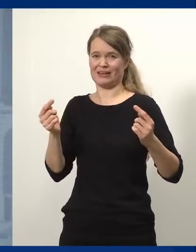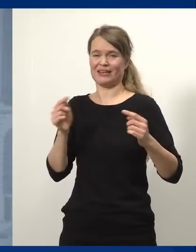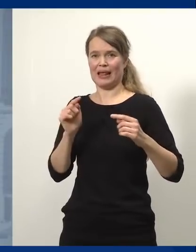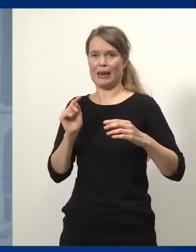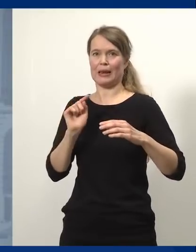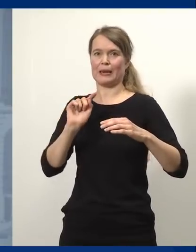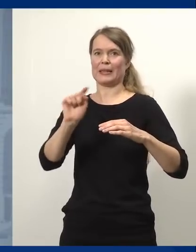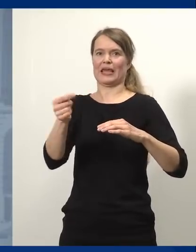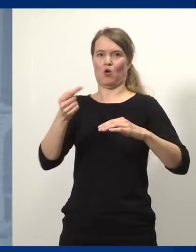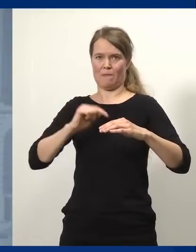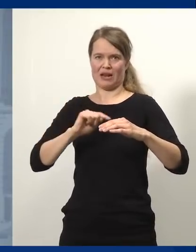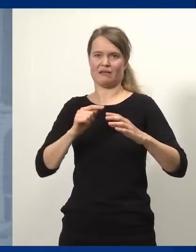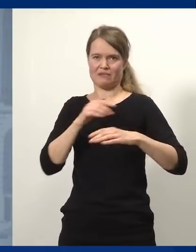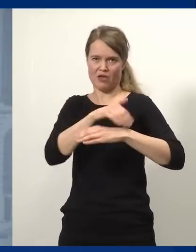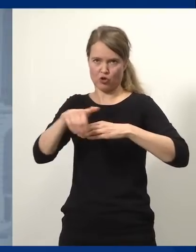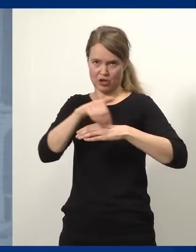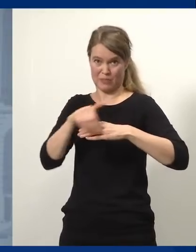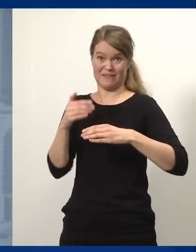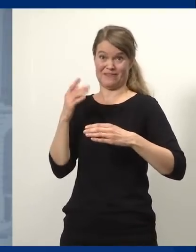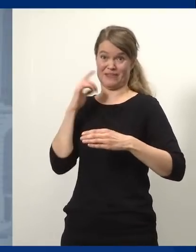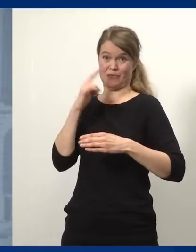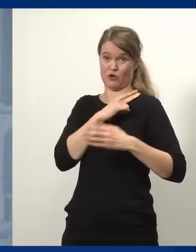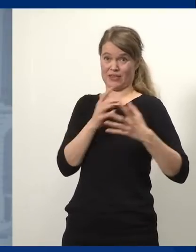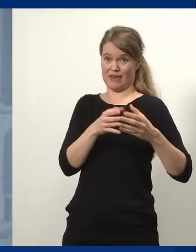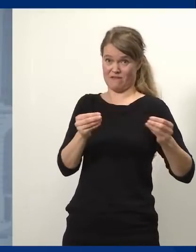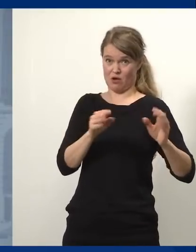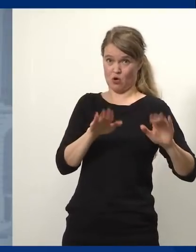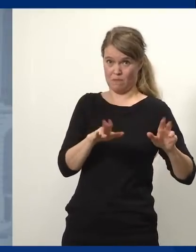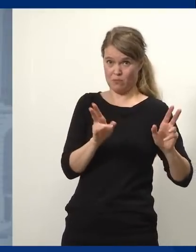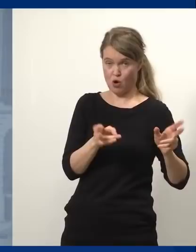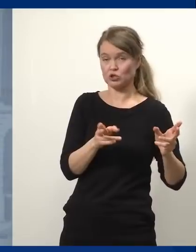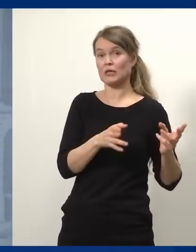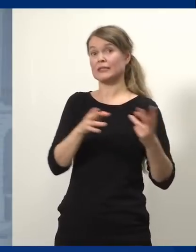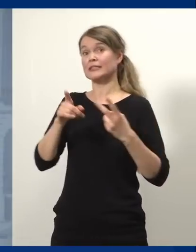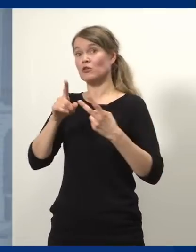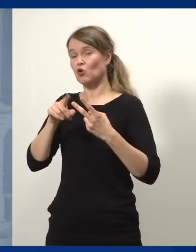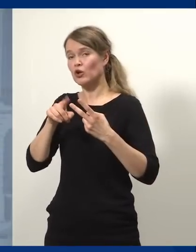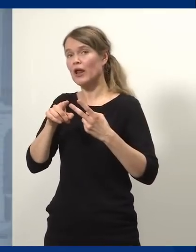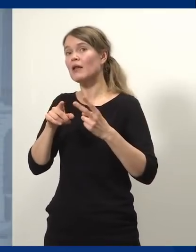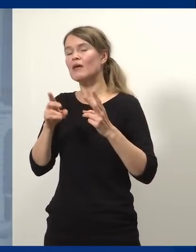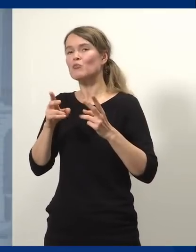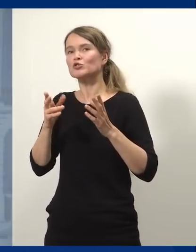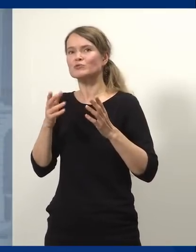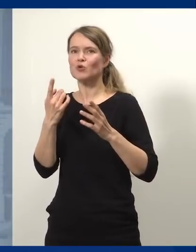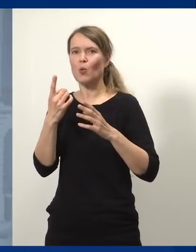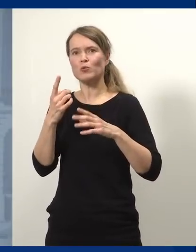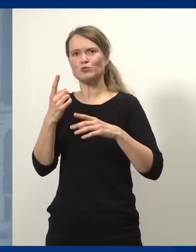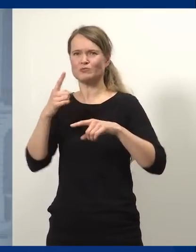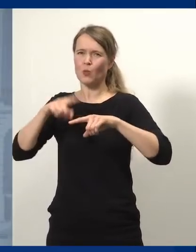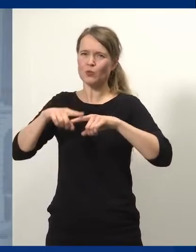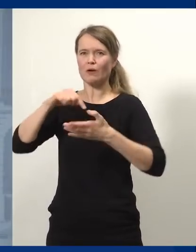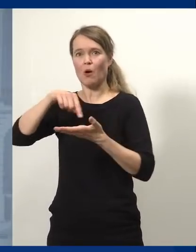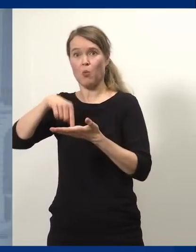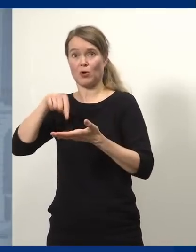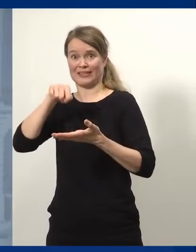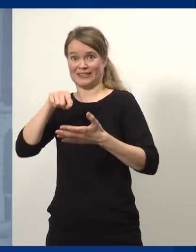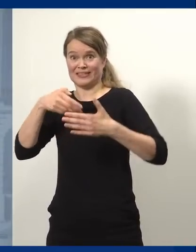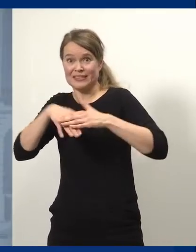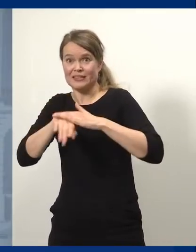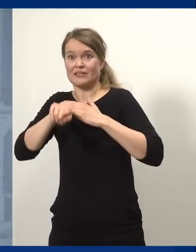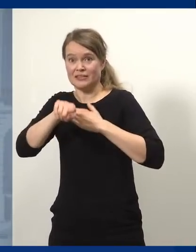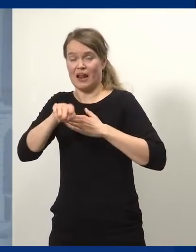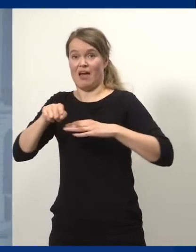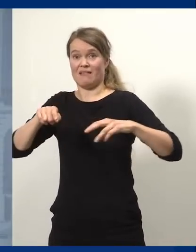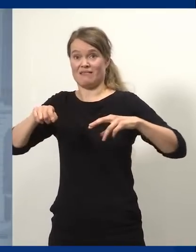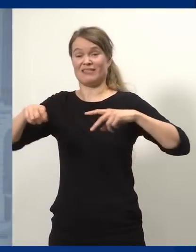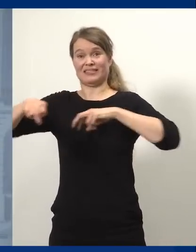mahdollisuus olisi sitten rajoittaa ihmisten liikkumista yksittäisellä paikkakunnalla, esimerkiksi niin, että liikkuminen